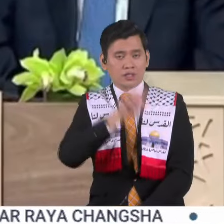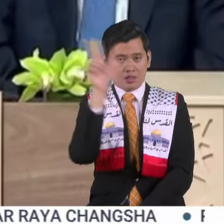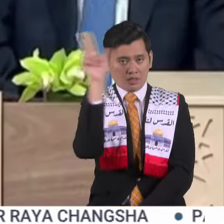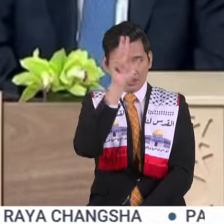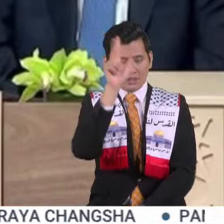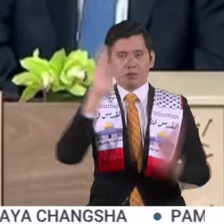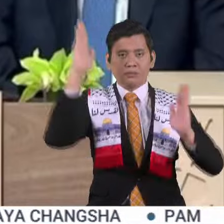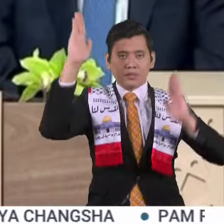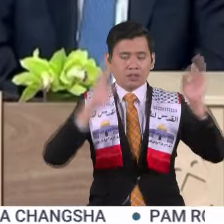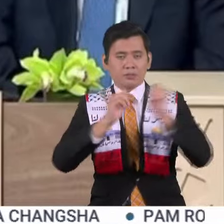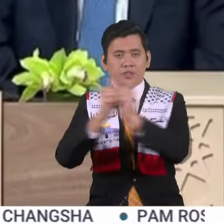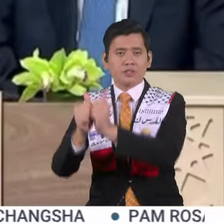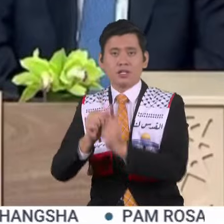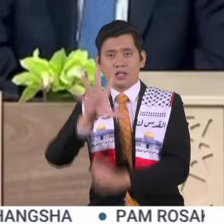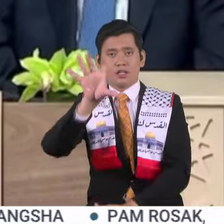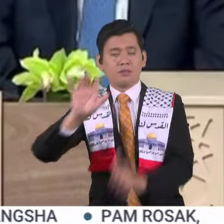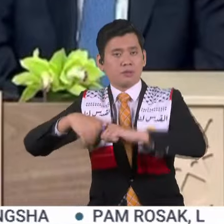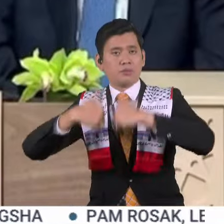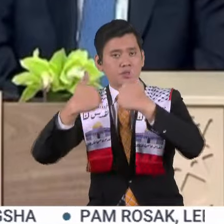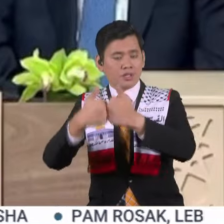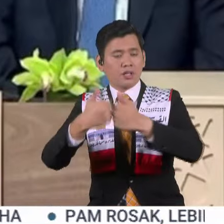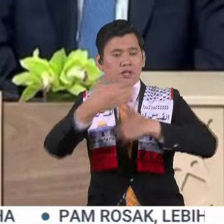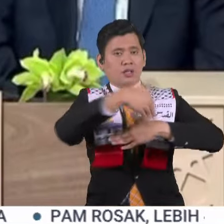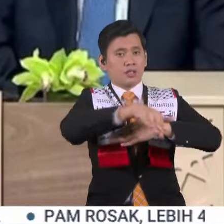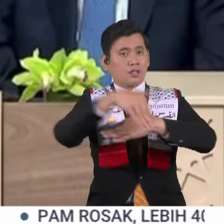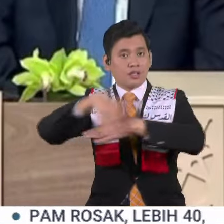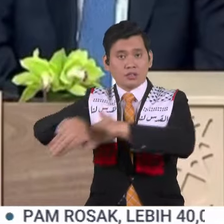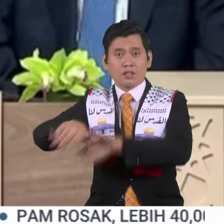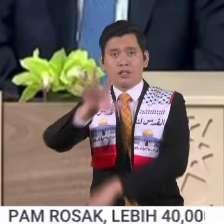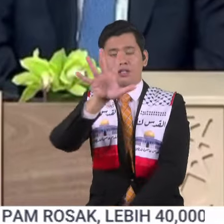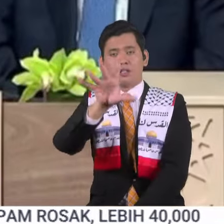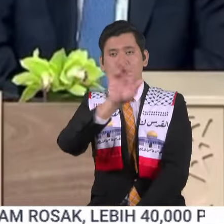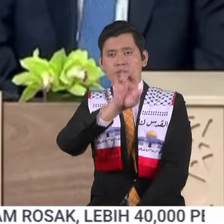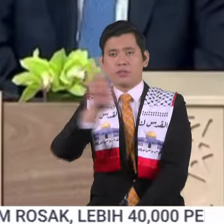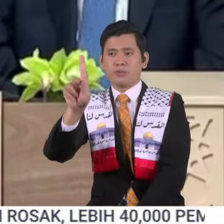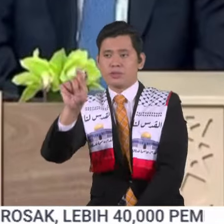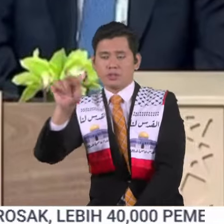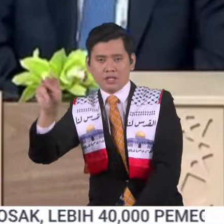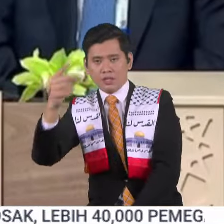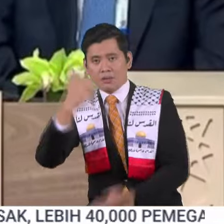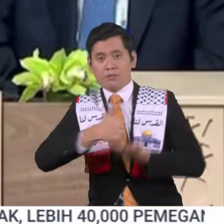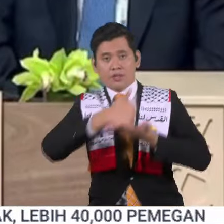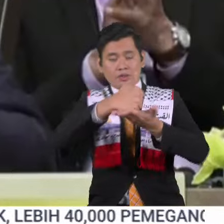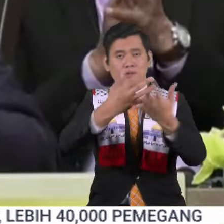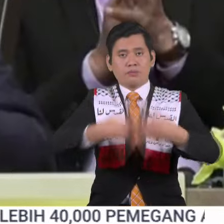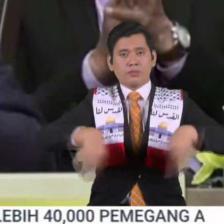50 NGO telah menghantar lebih 5,000 tan bantuan penting ke Gaza.